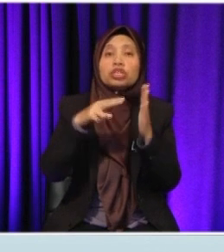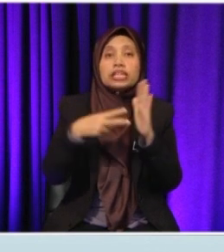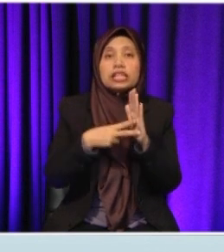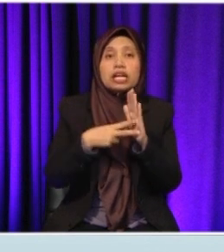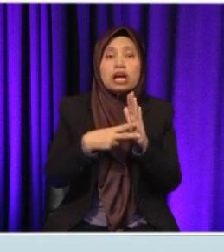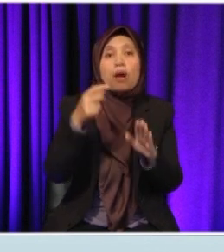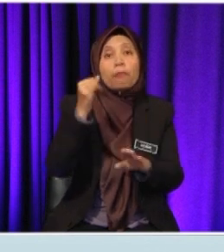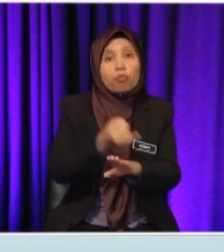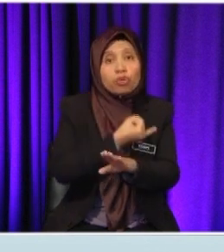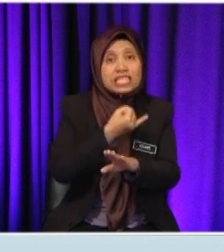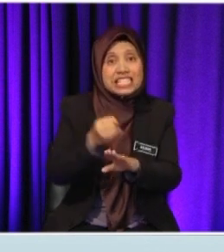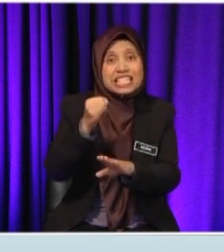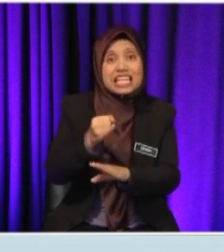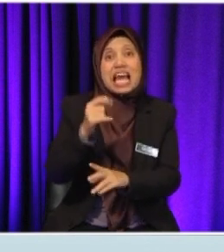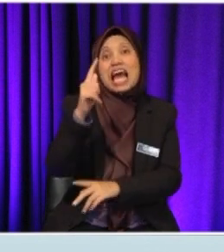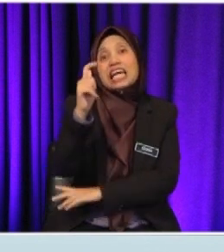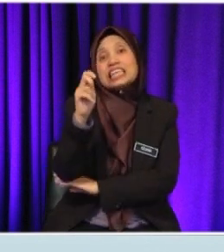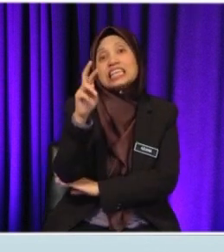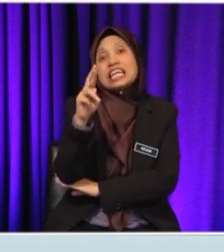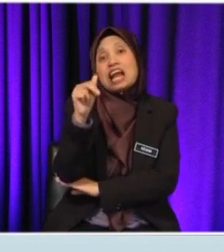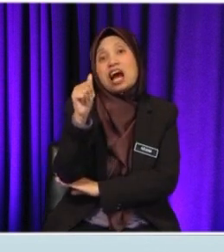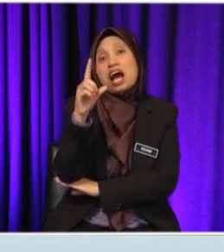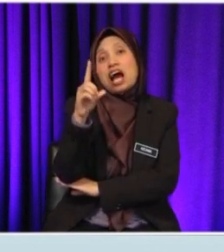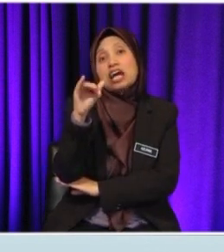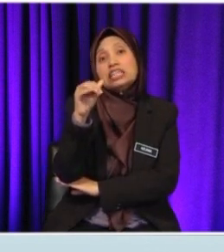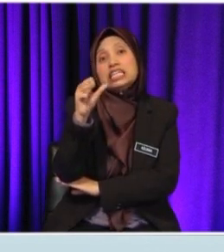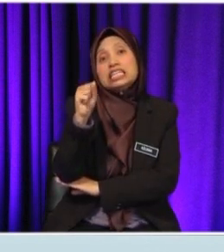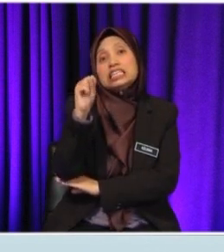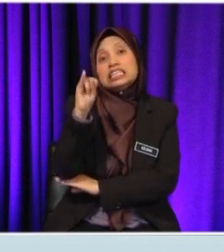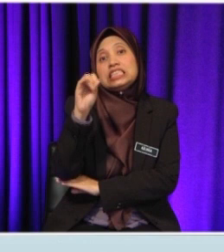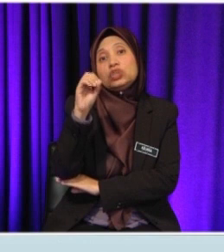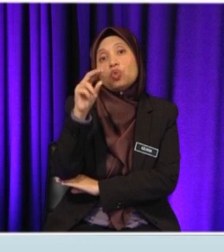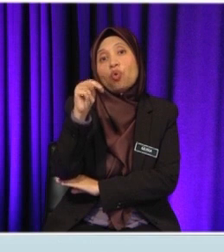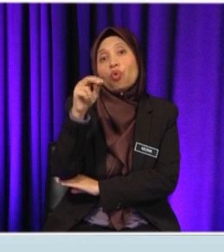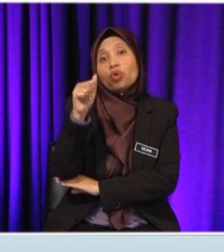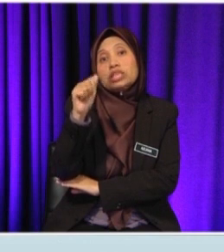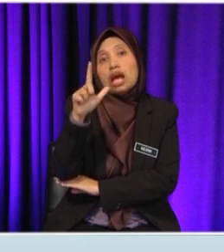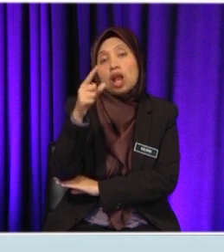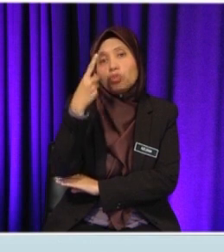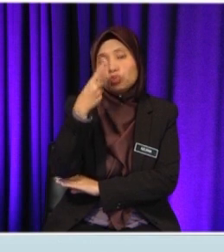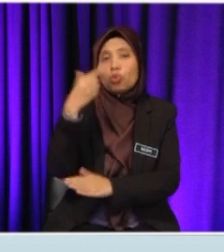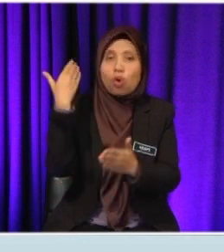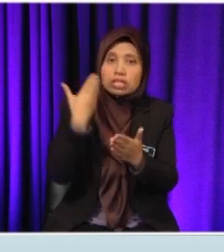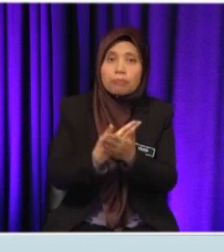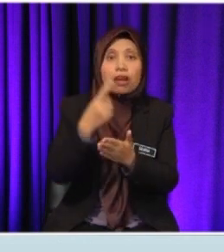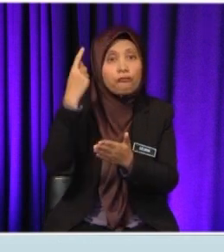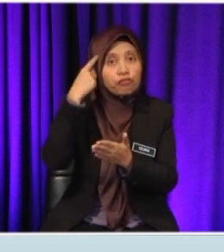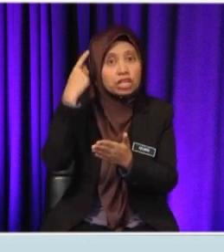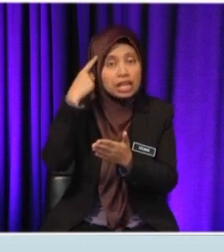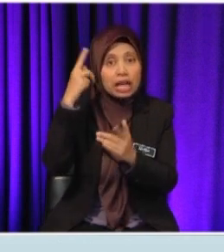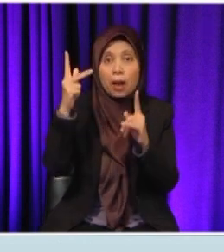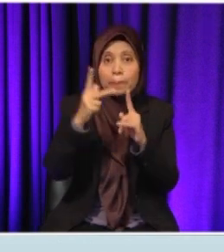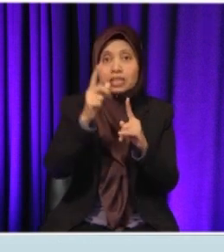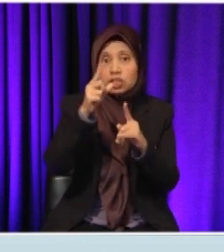puisi tradisional dicipta sebagai satu bentuk pengucapan untuk menyampaikan fikiran dan perasaan terhadap